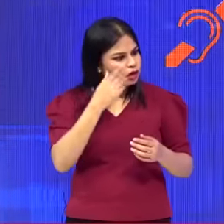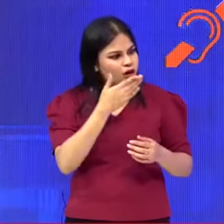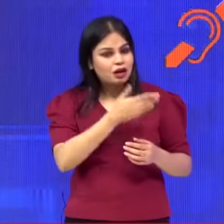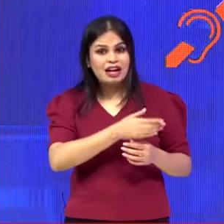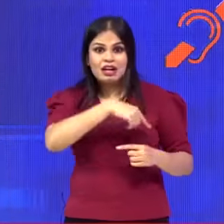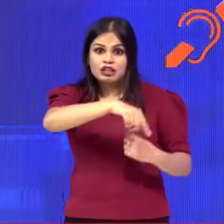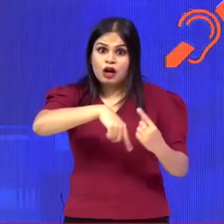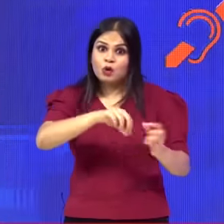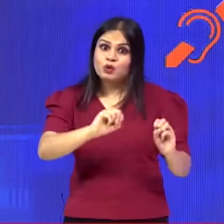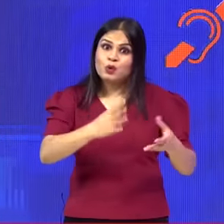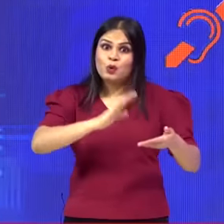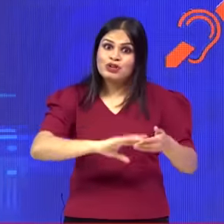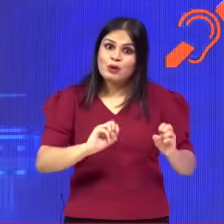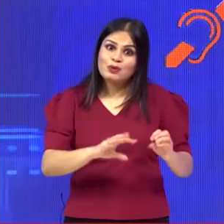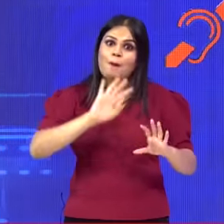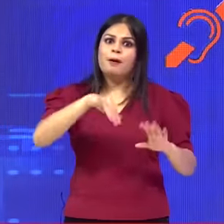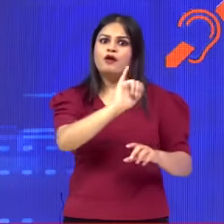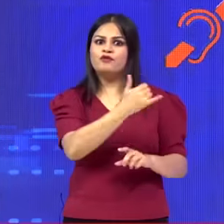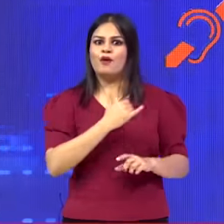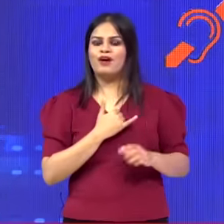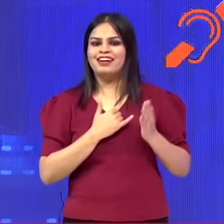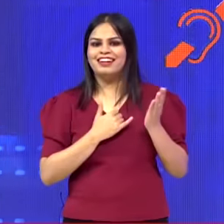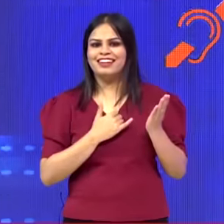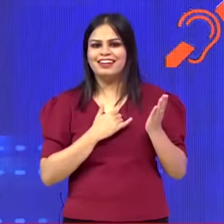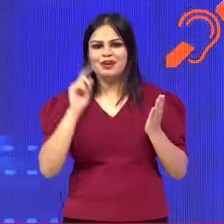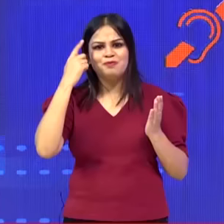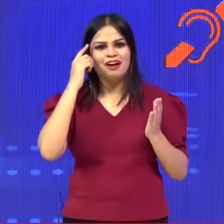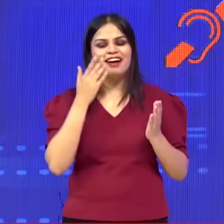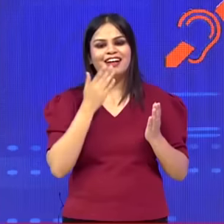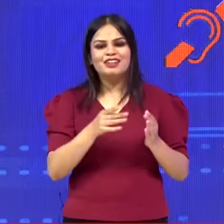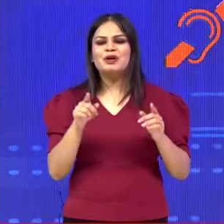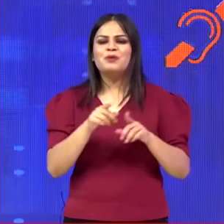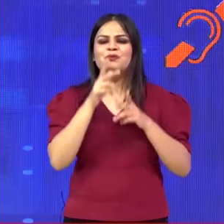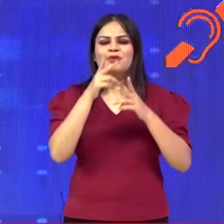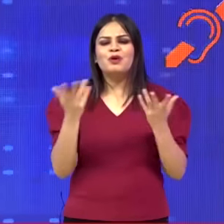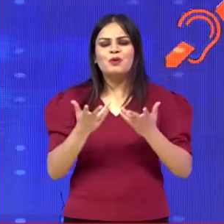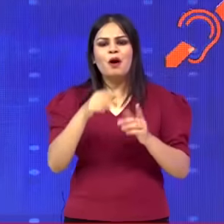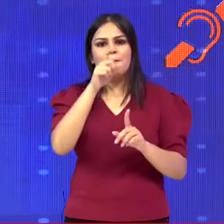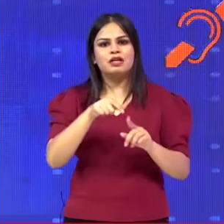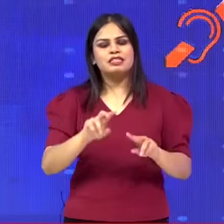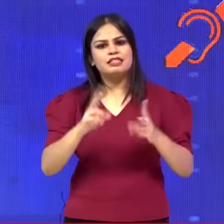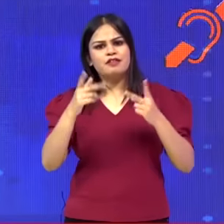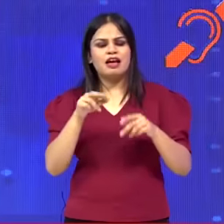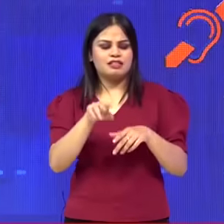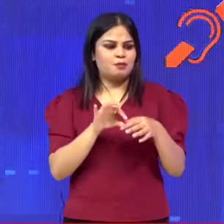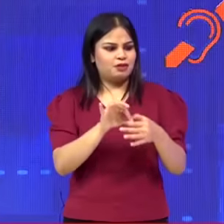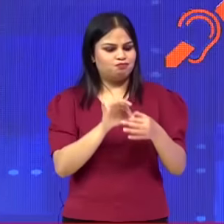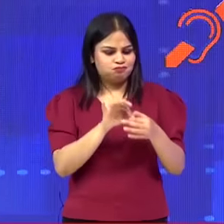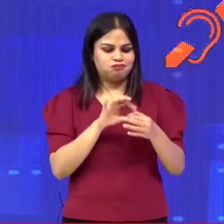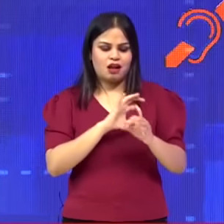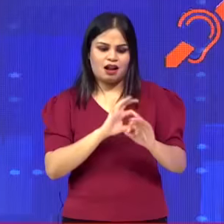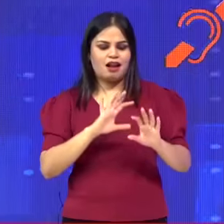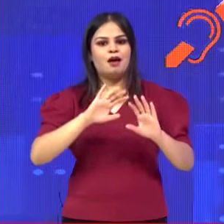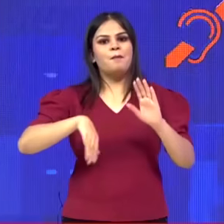गेटिंग मैरिड। इज़ ओनली 1%, वो एक डाई बना के ऊपर वाले ने तोड़